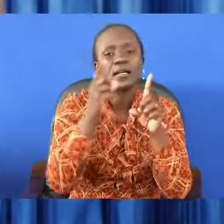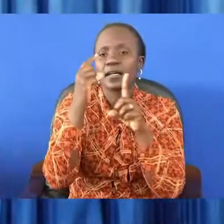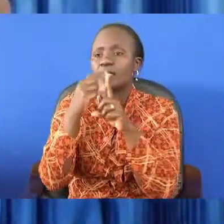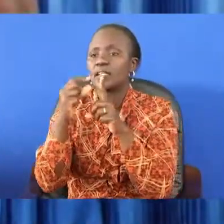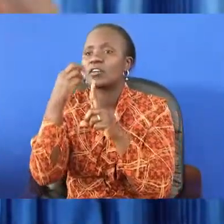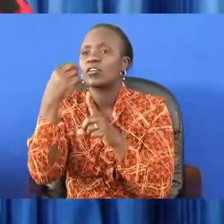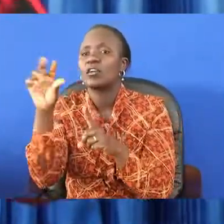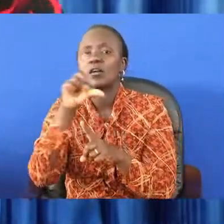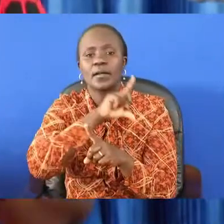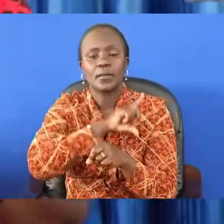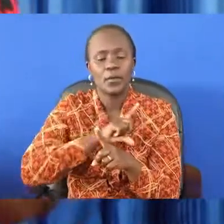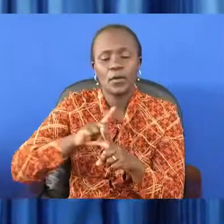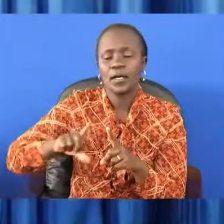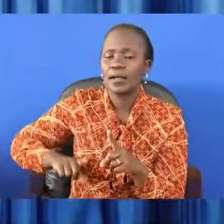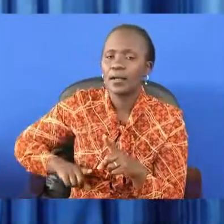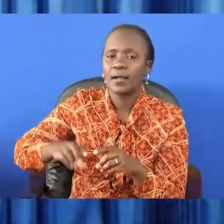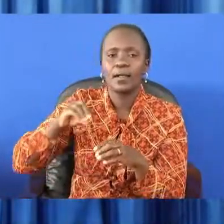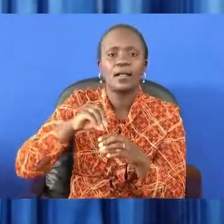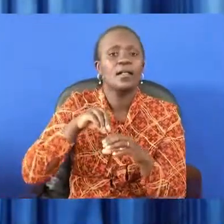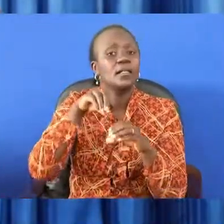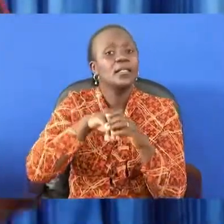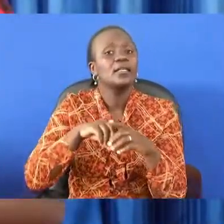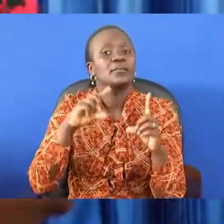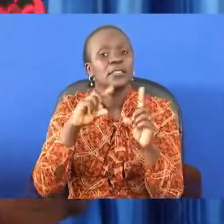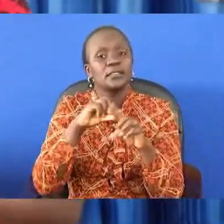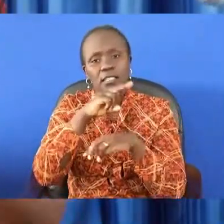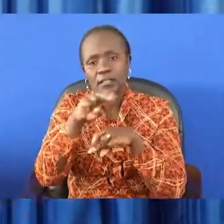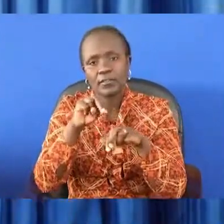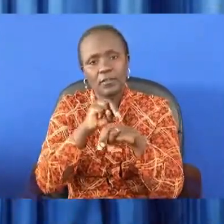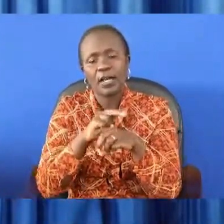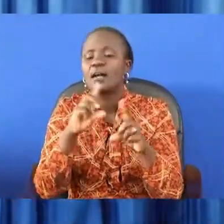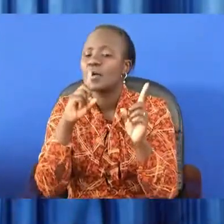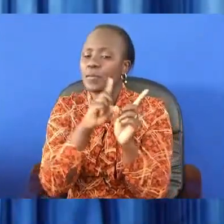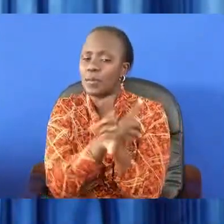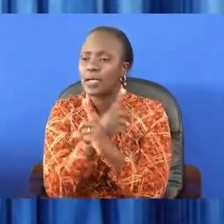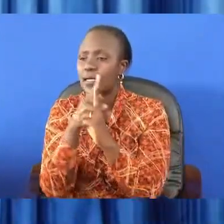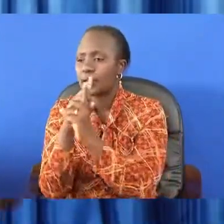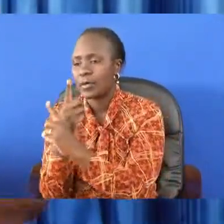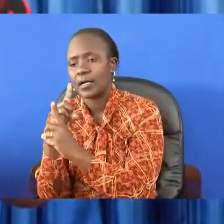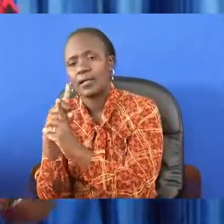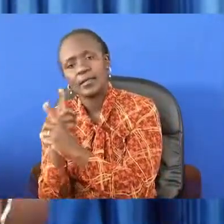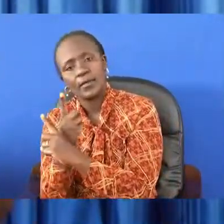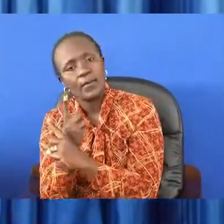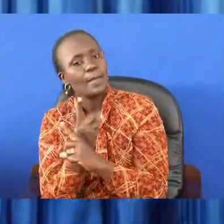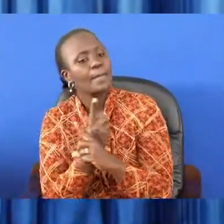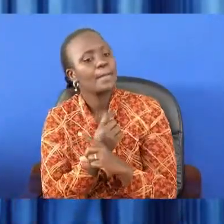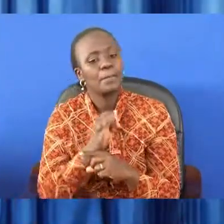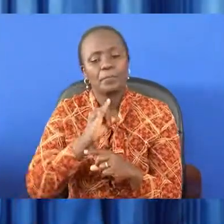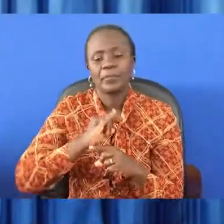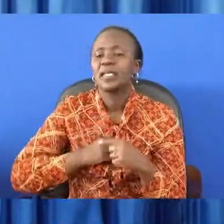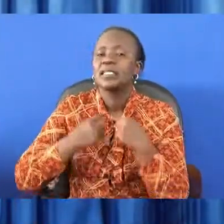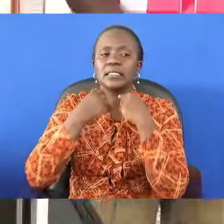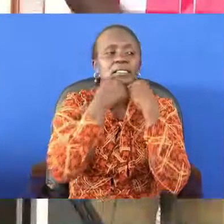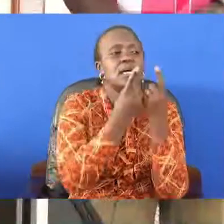Nitatangaza neno lake Bwana kwa mataifa mbali mbali yo.